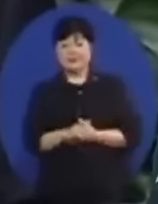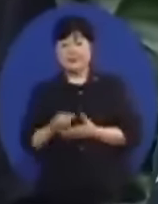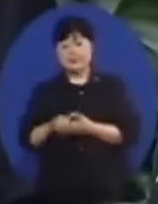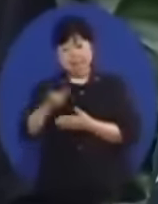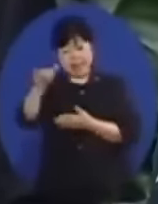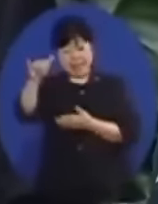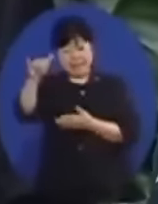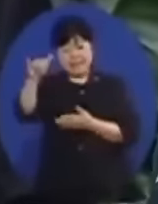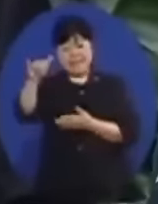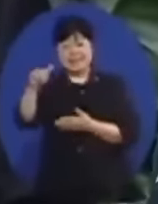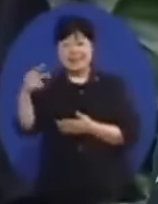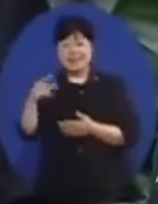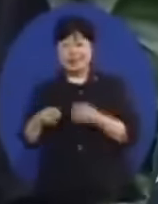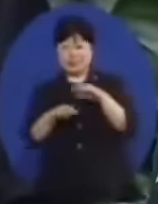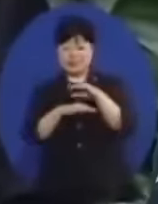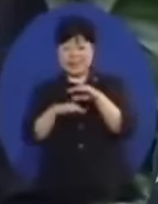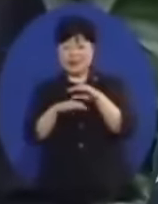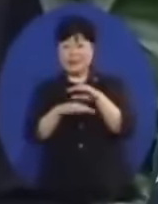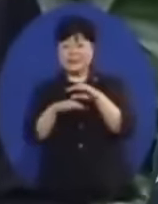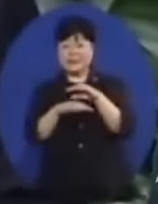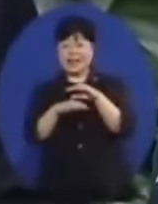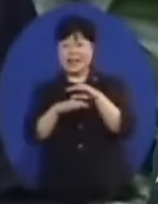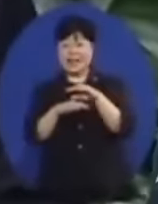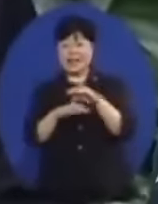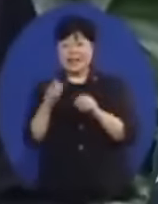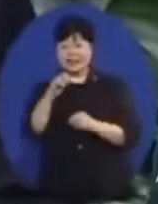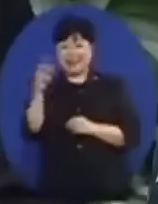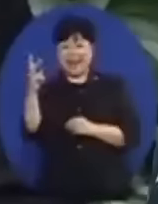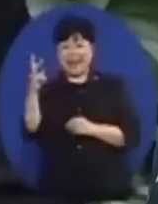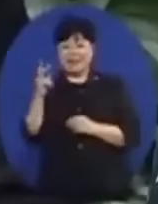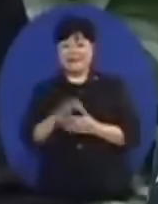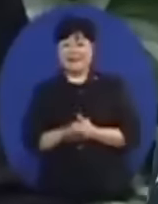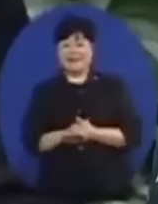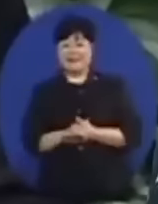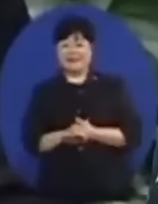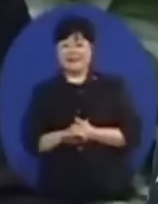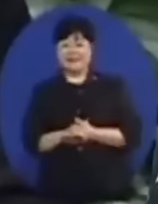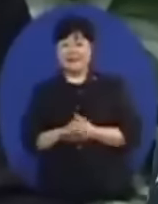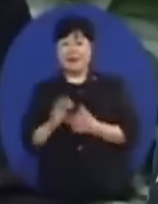비행기, 자동차, 텔레비,